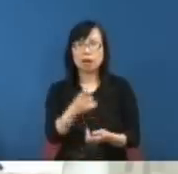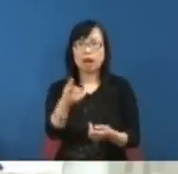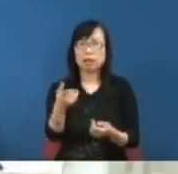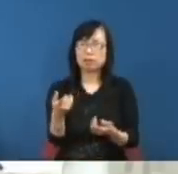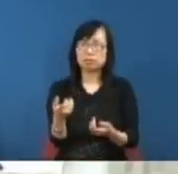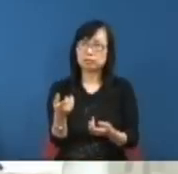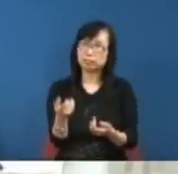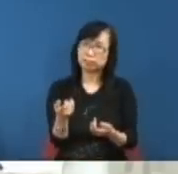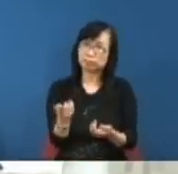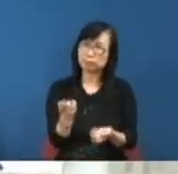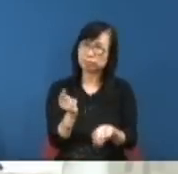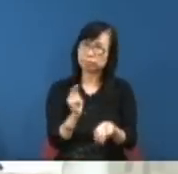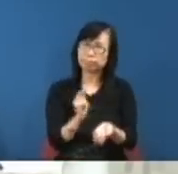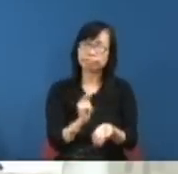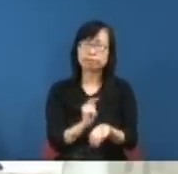個